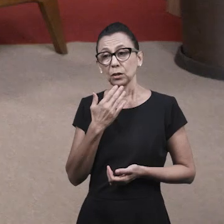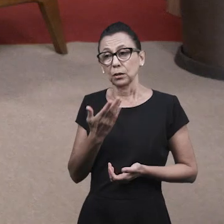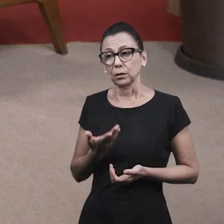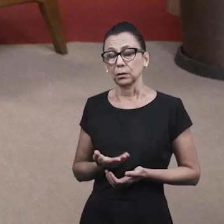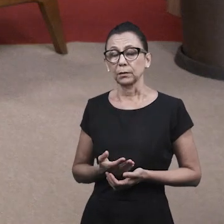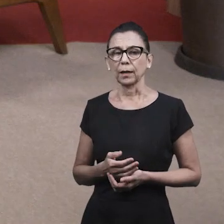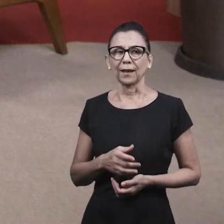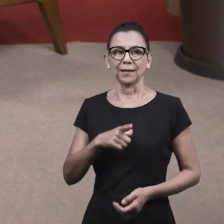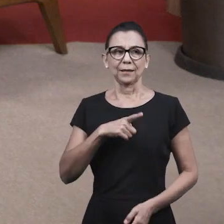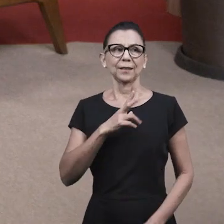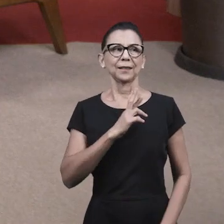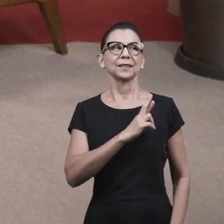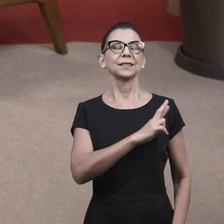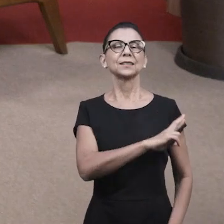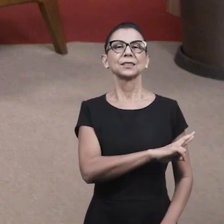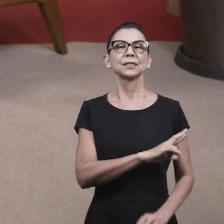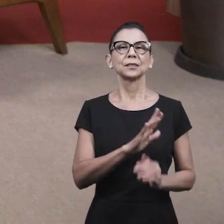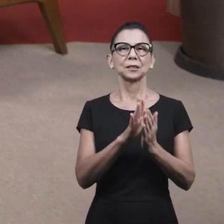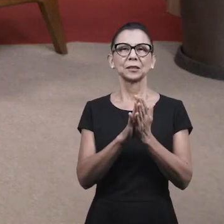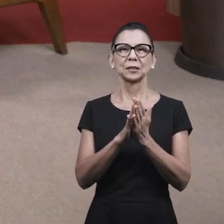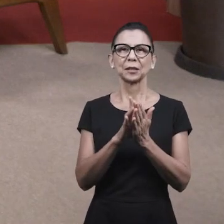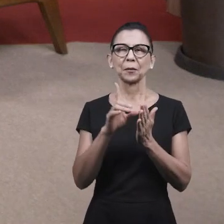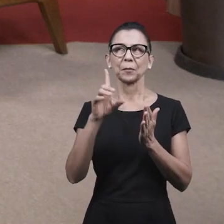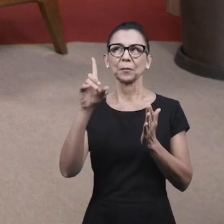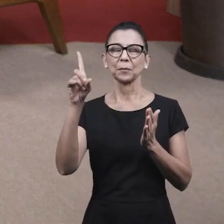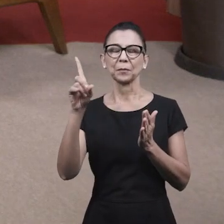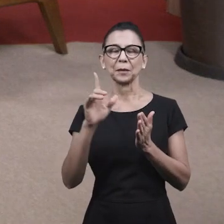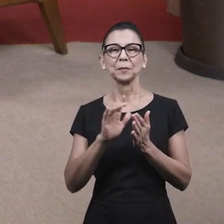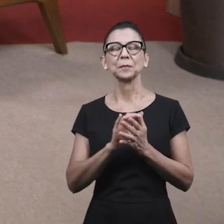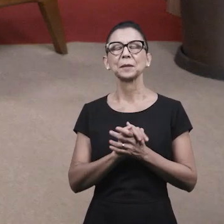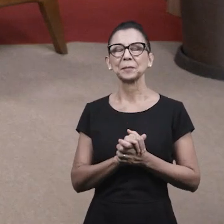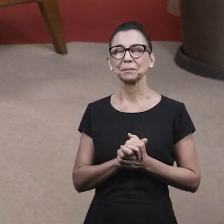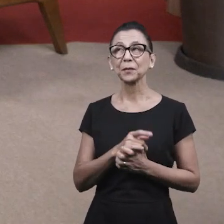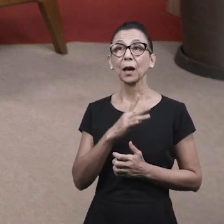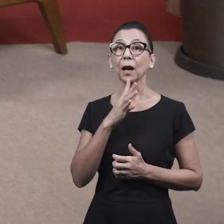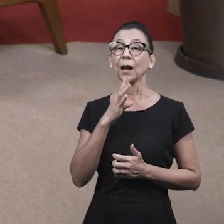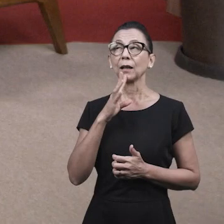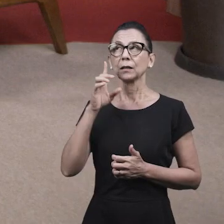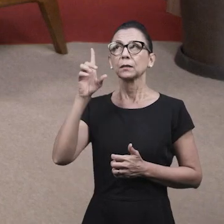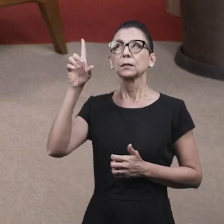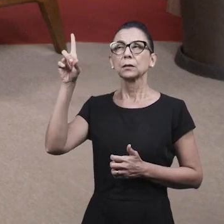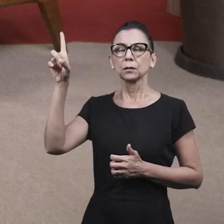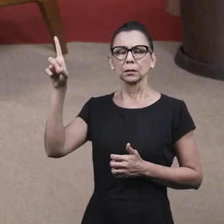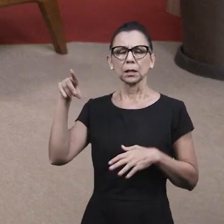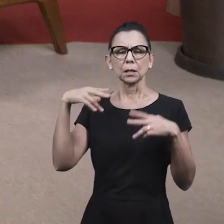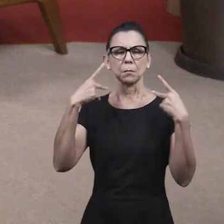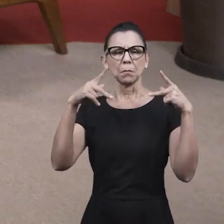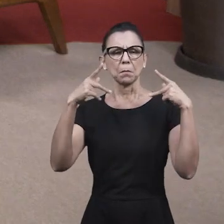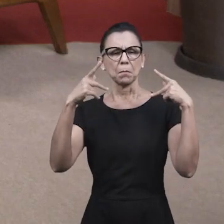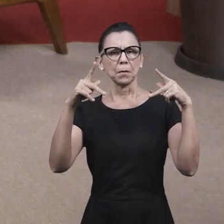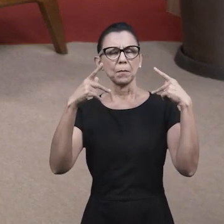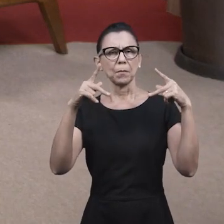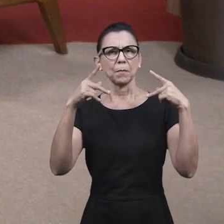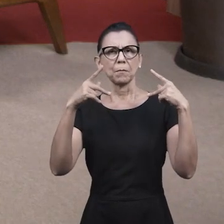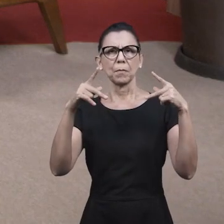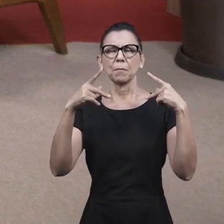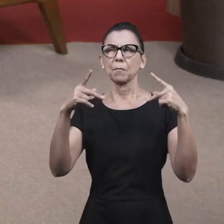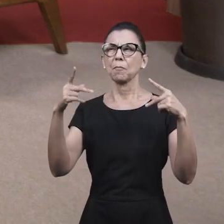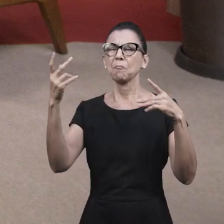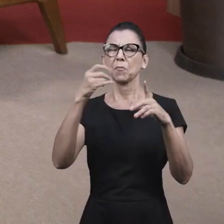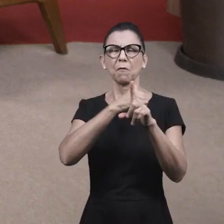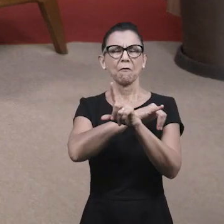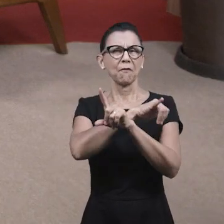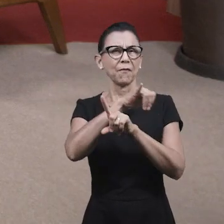donc ce n'est pas suffisant d'avoir une religion, de connaître, parler beaucoup de Dieu, et professer